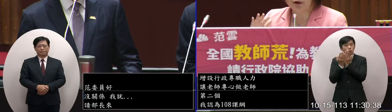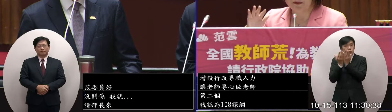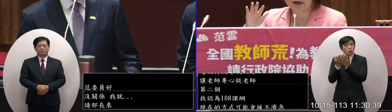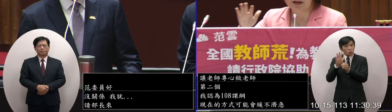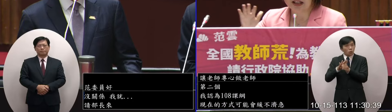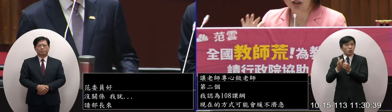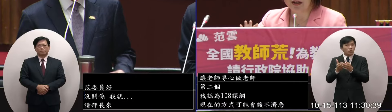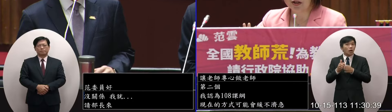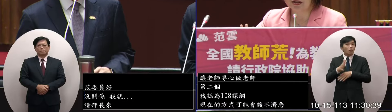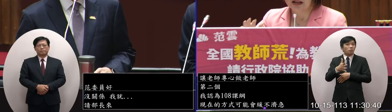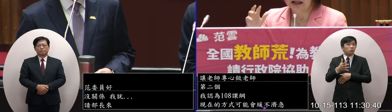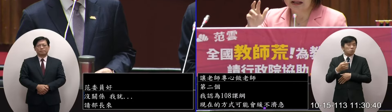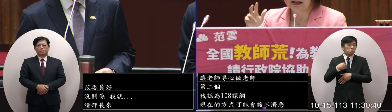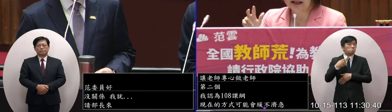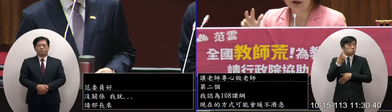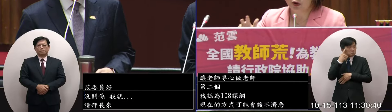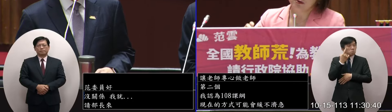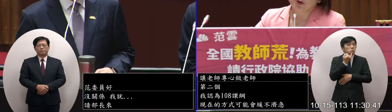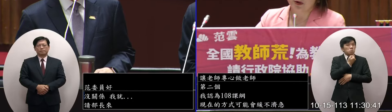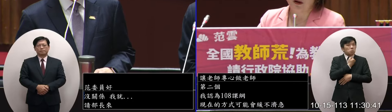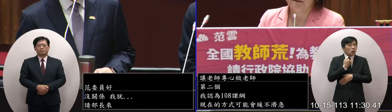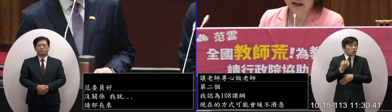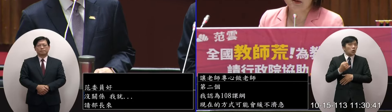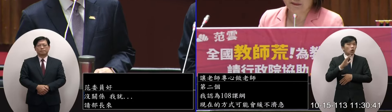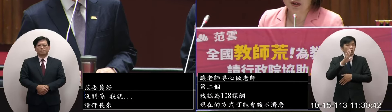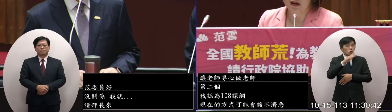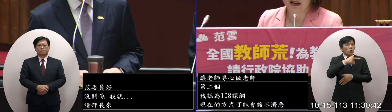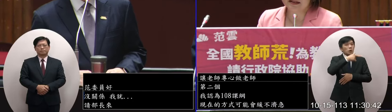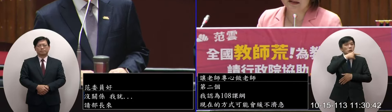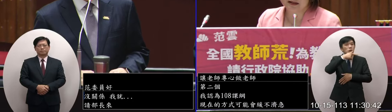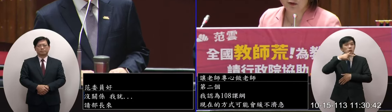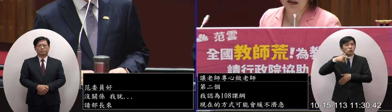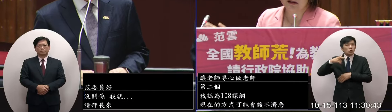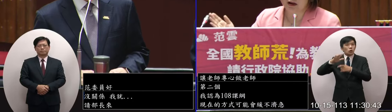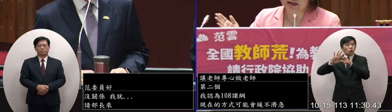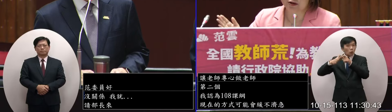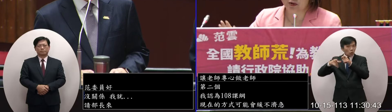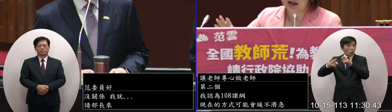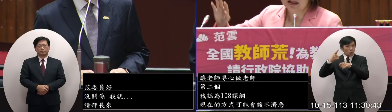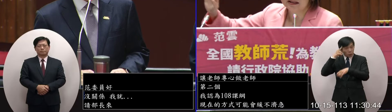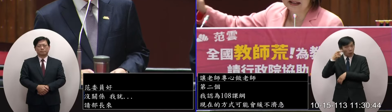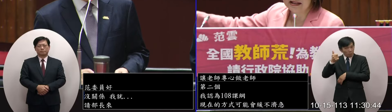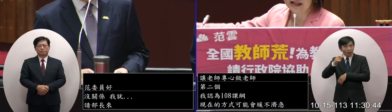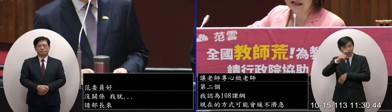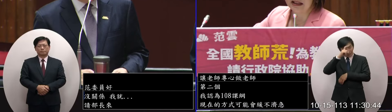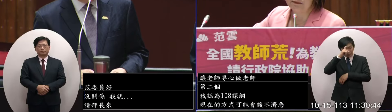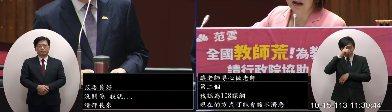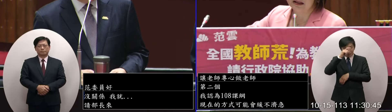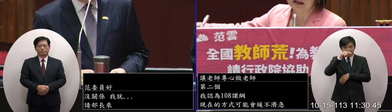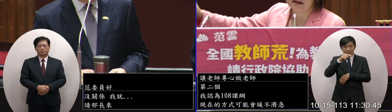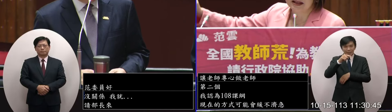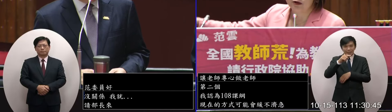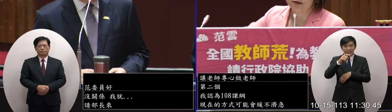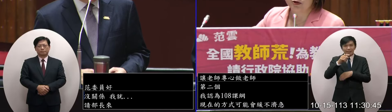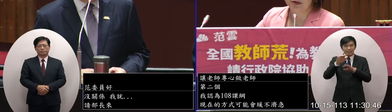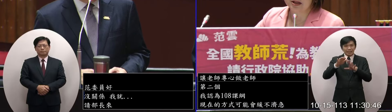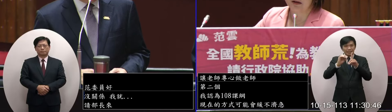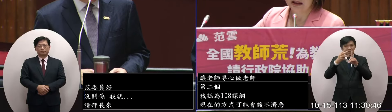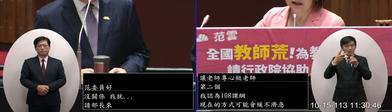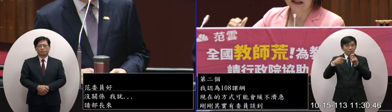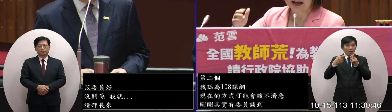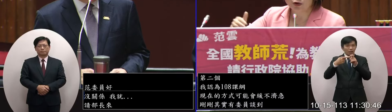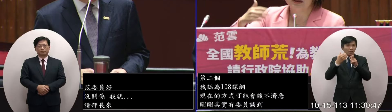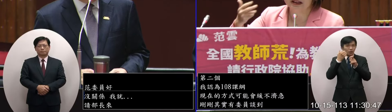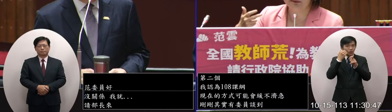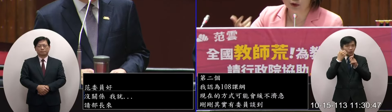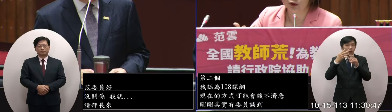是因为我们有些城市私立中学哦被认为比较好，它其实是为了要考私中，那是担心108课纲在公立学